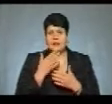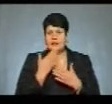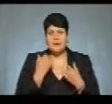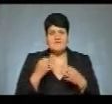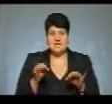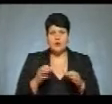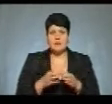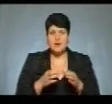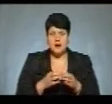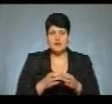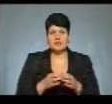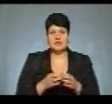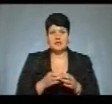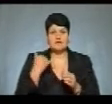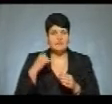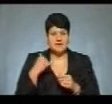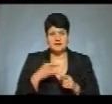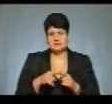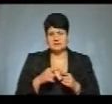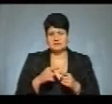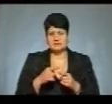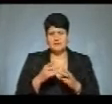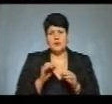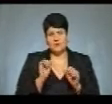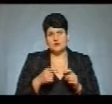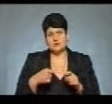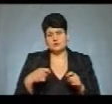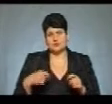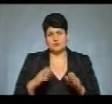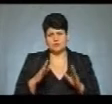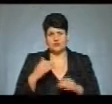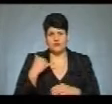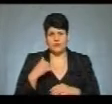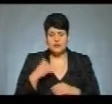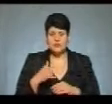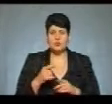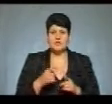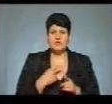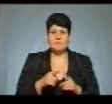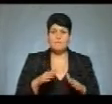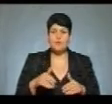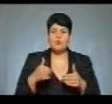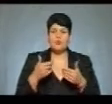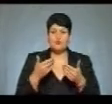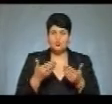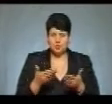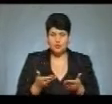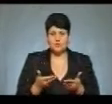вільної і виклик не є екстреним, то може бути певна затримка у виклику. І